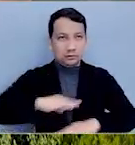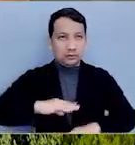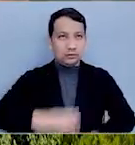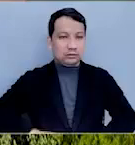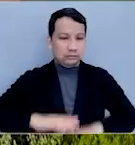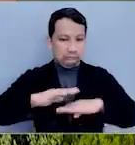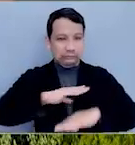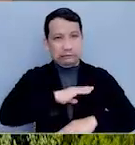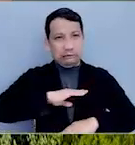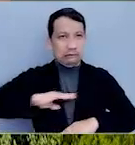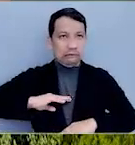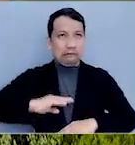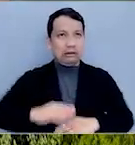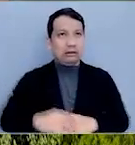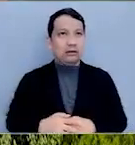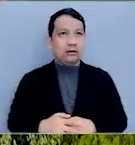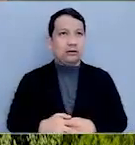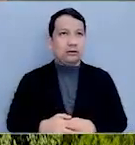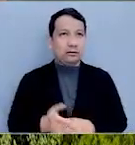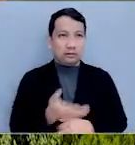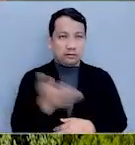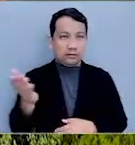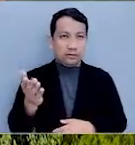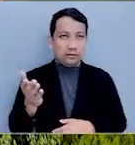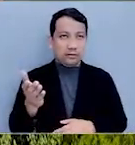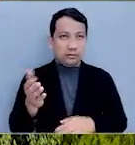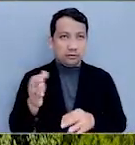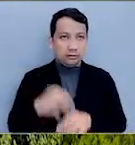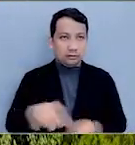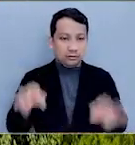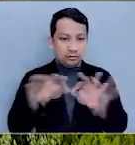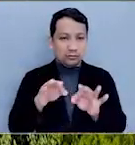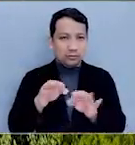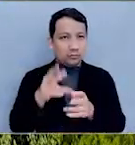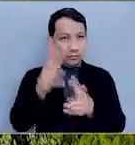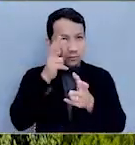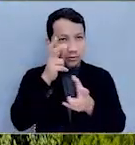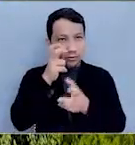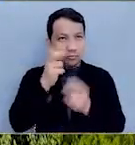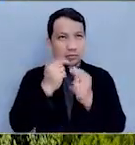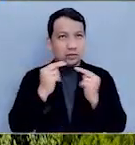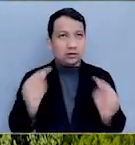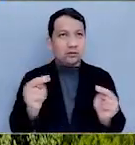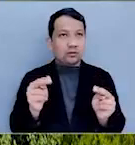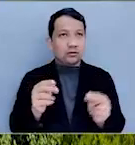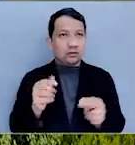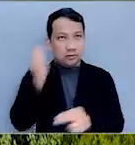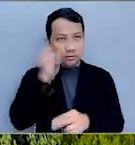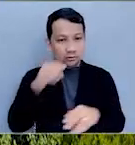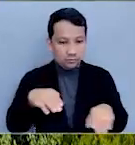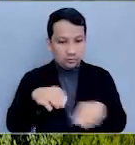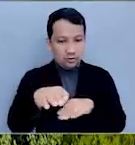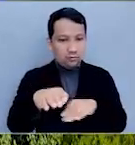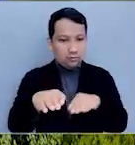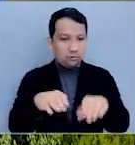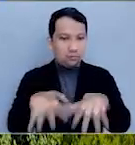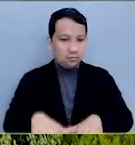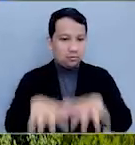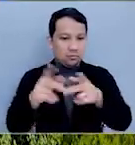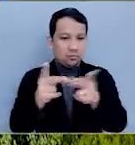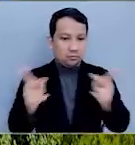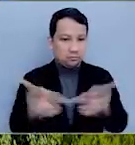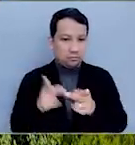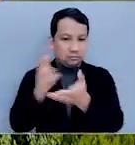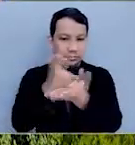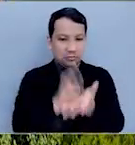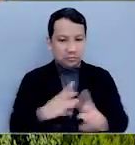nasa dibdib na. Kaya sa mga kapatid nating motorista, patuloy na makinig ng balita para din kahit paano maiwasan natin, malaman natin kung ano yung mga lugar na talagang